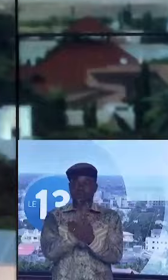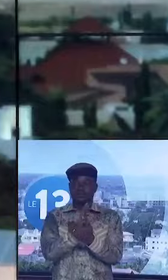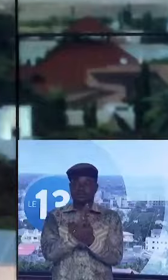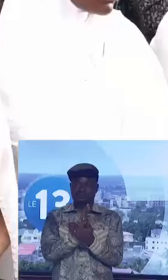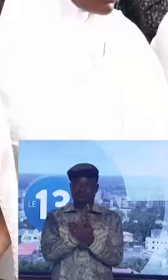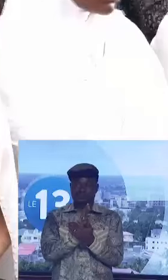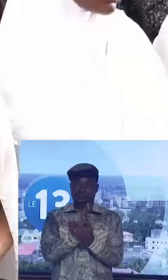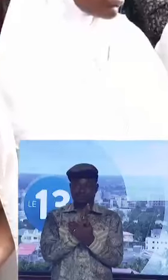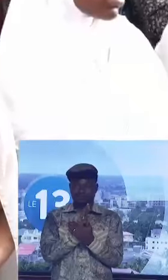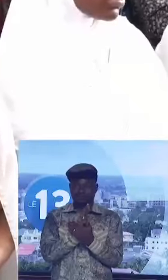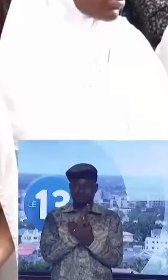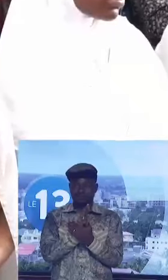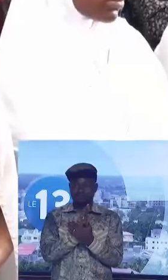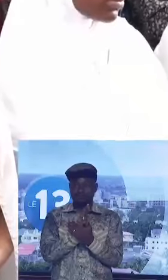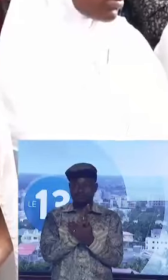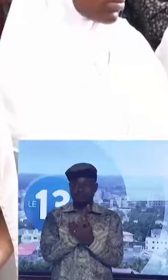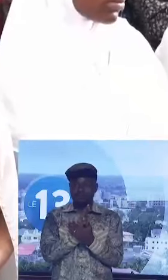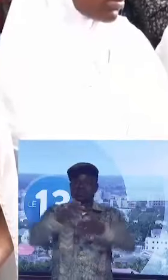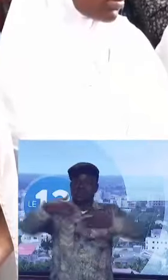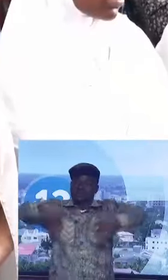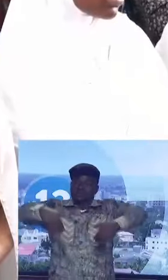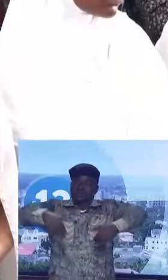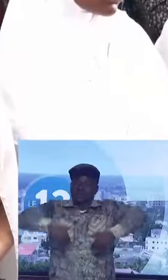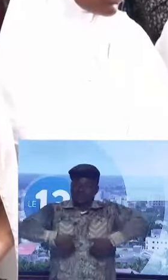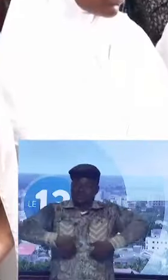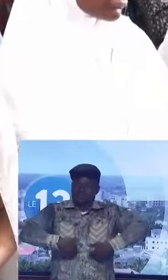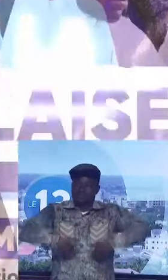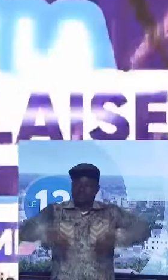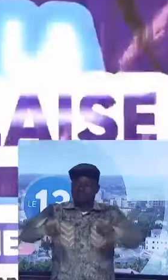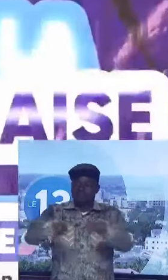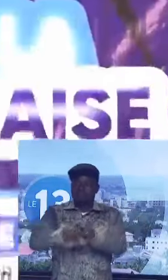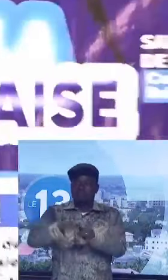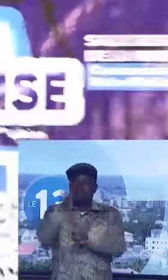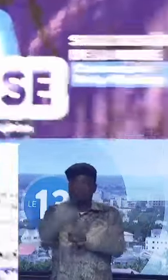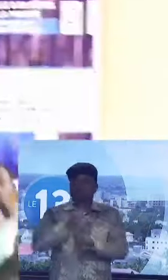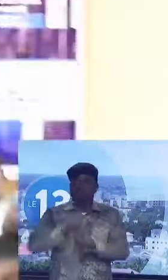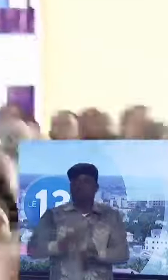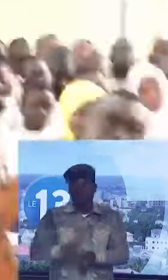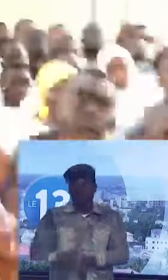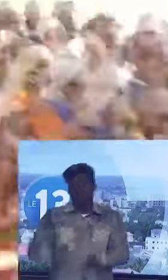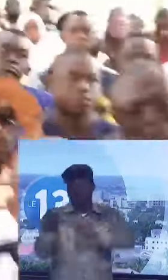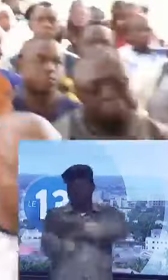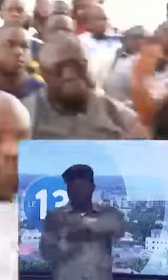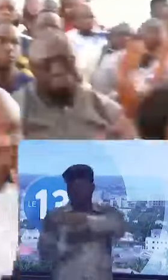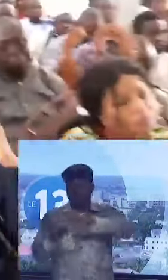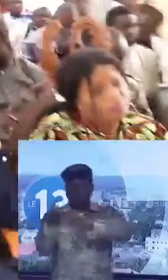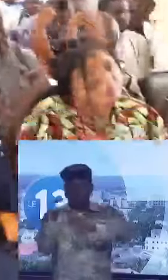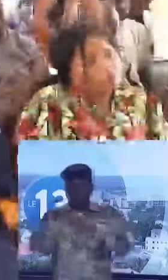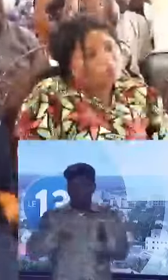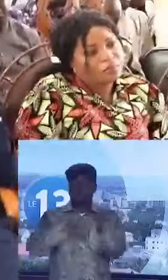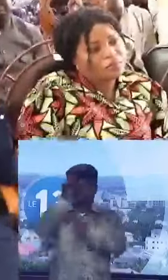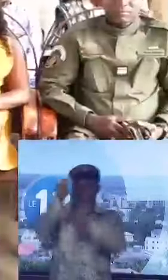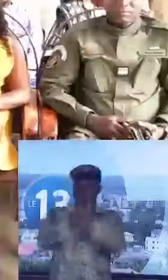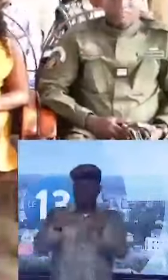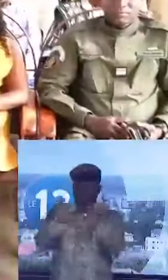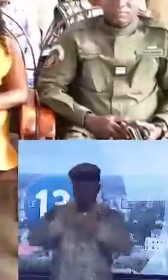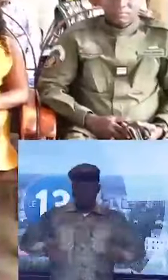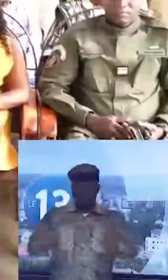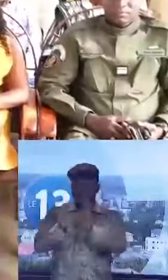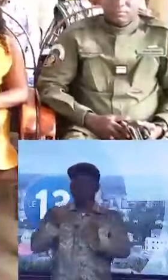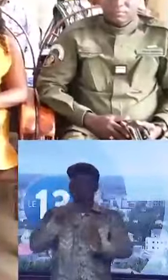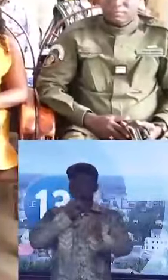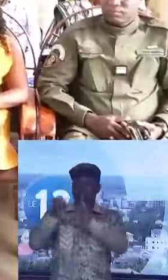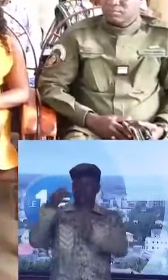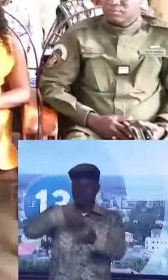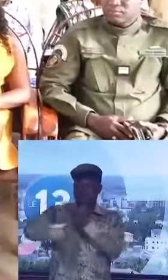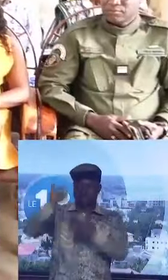Dambélé. La jeunesse comme fer de lance du développement communal. C'est tout l'enjeu de cette journée qui réunit environ